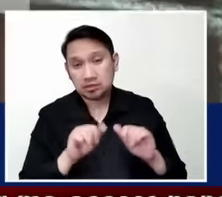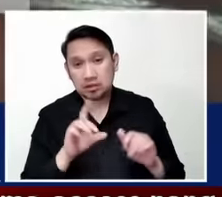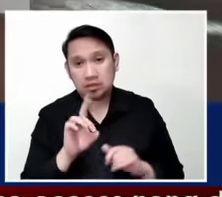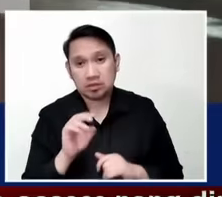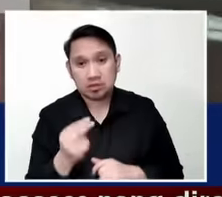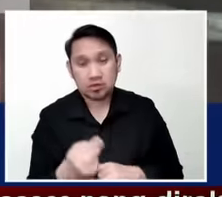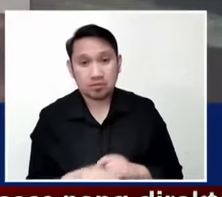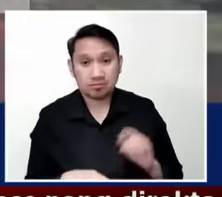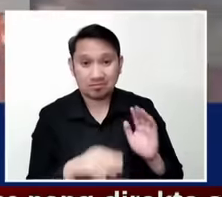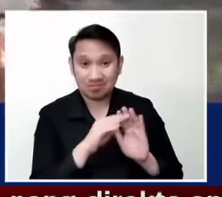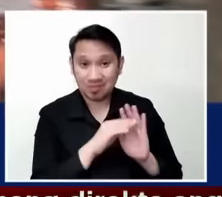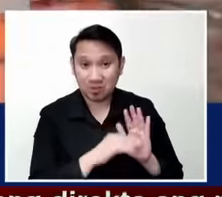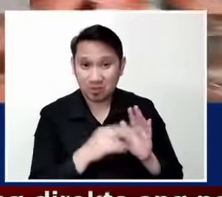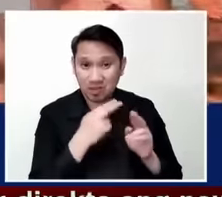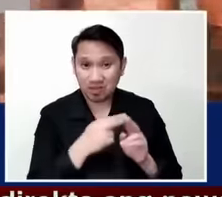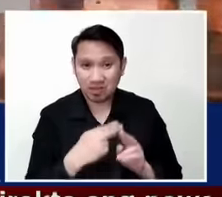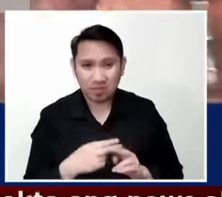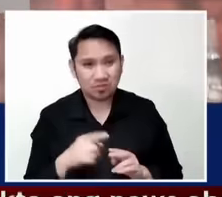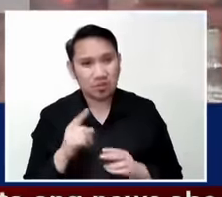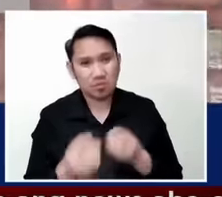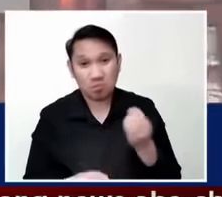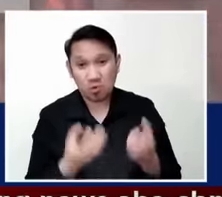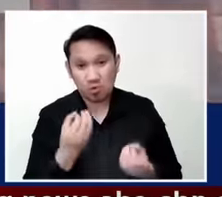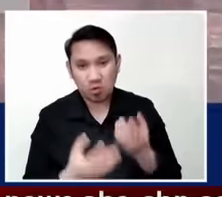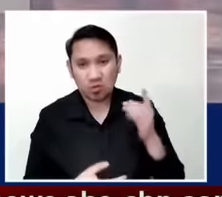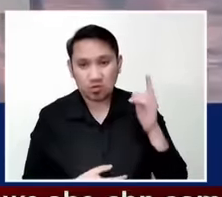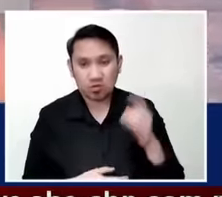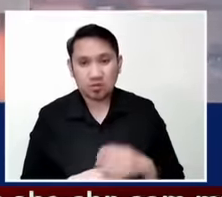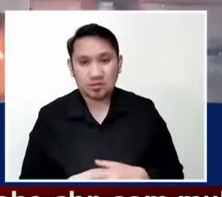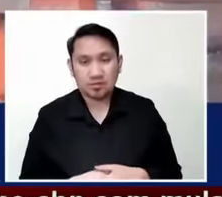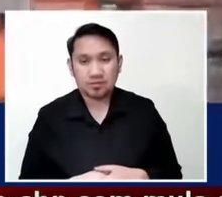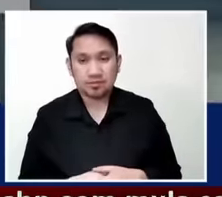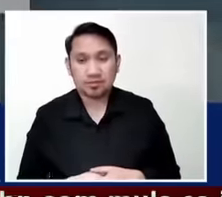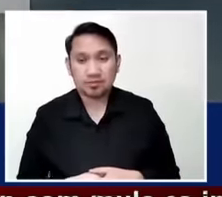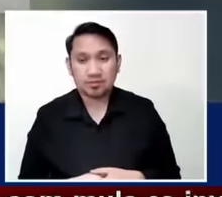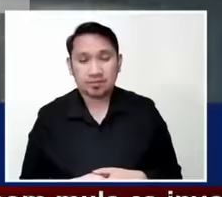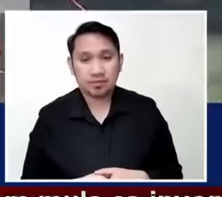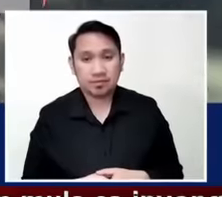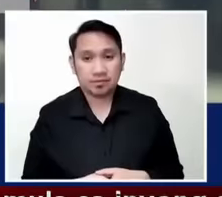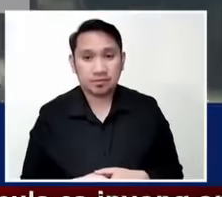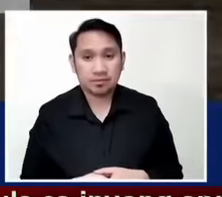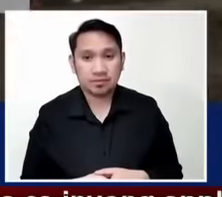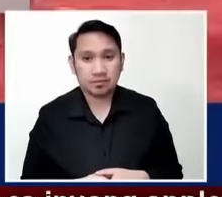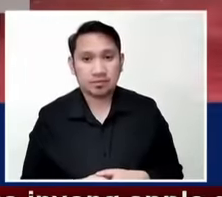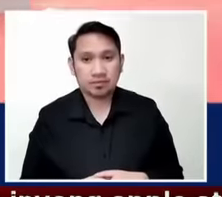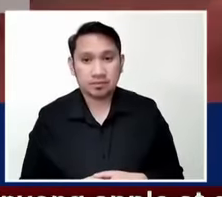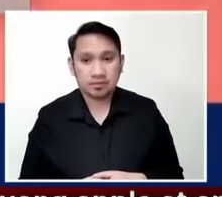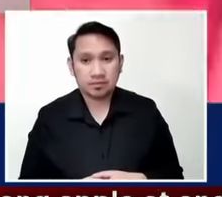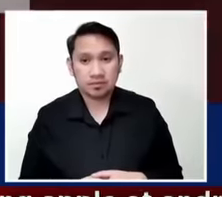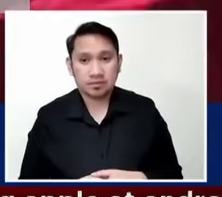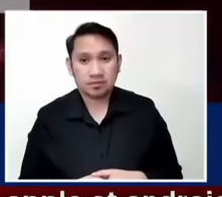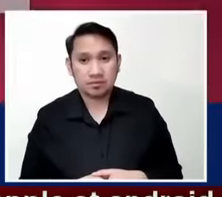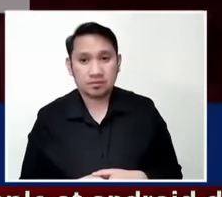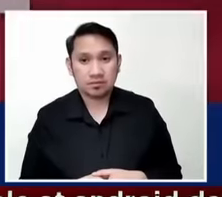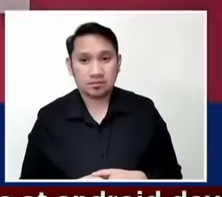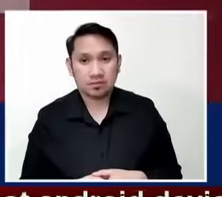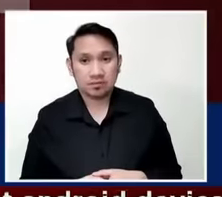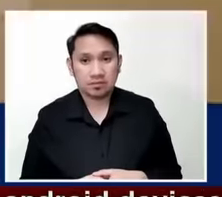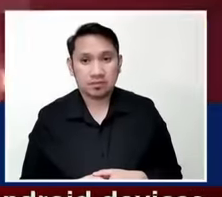Quitis, 5-star, Plapla, Boga, Whistlebump, Lucis at Fountain ang sanhi ng karamihan